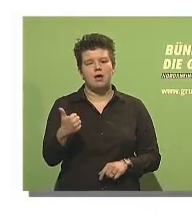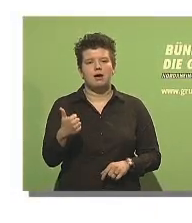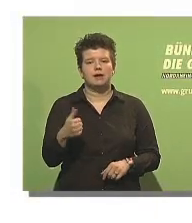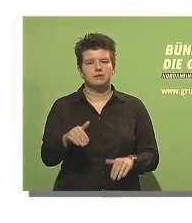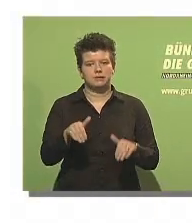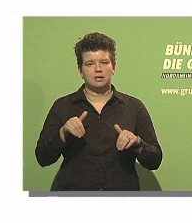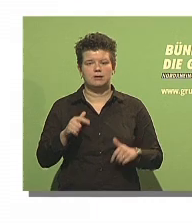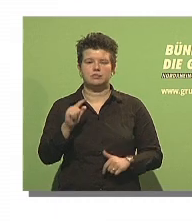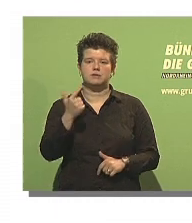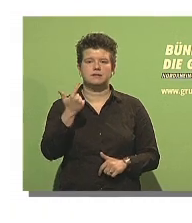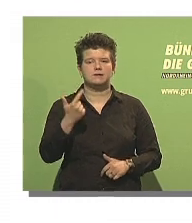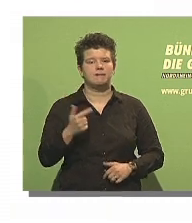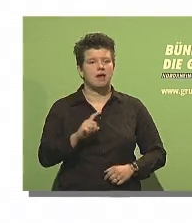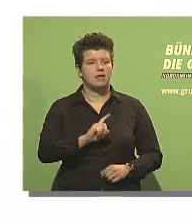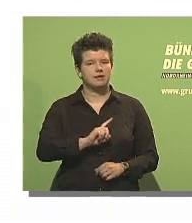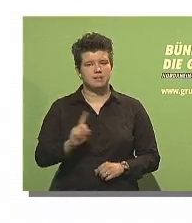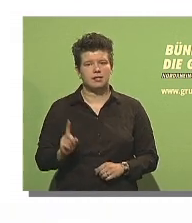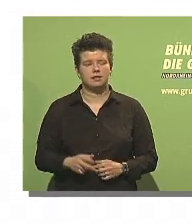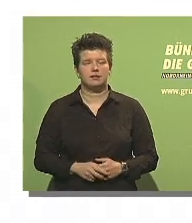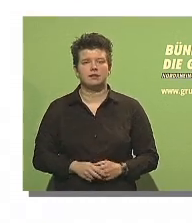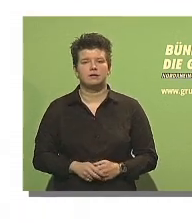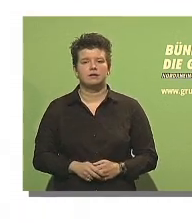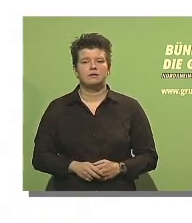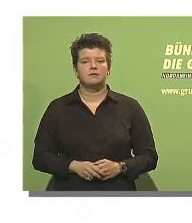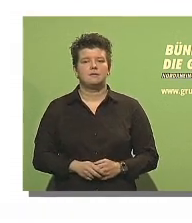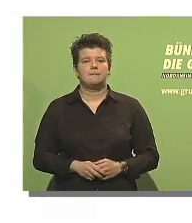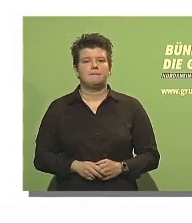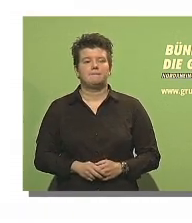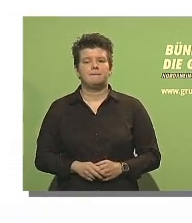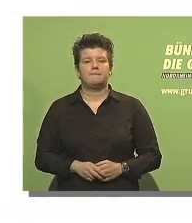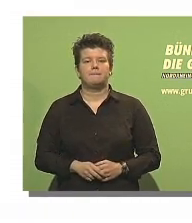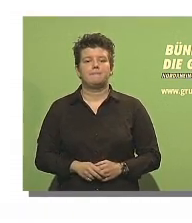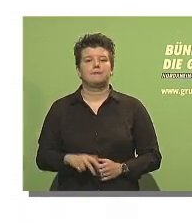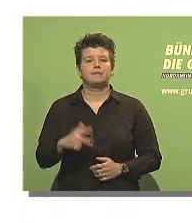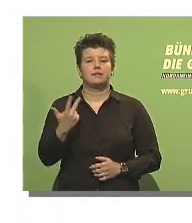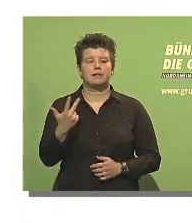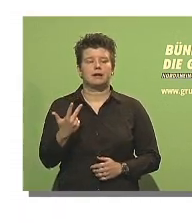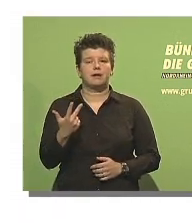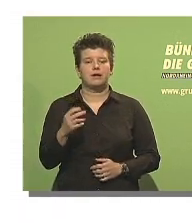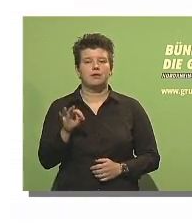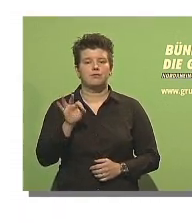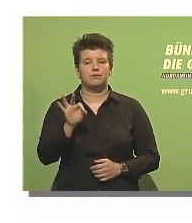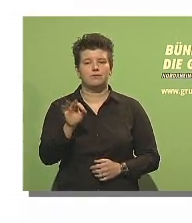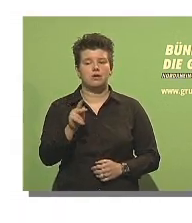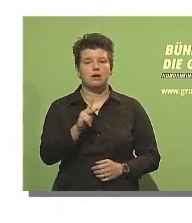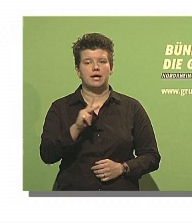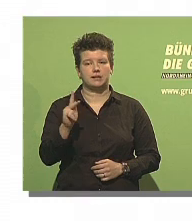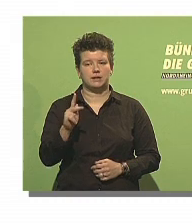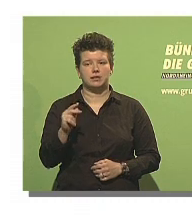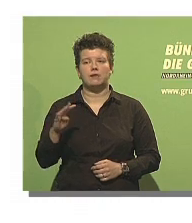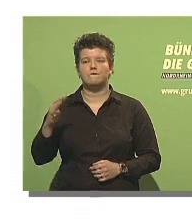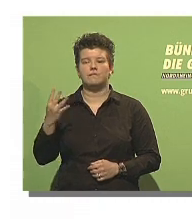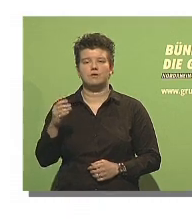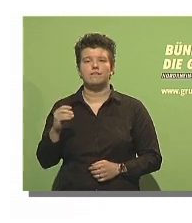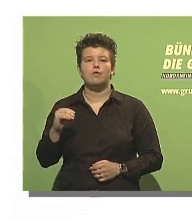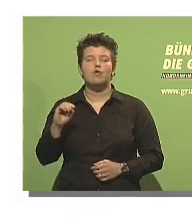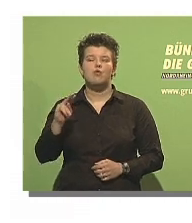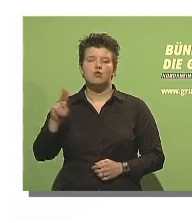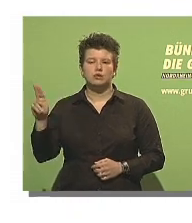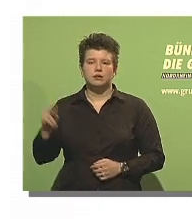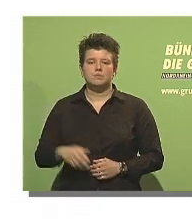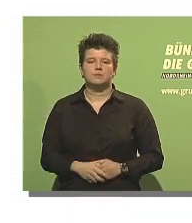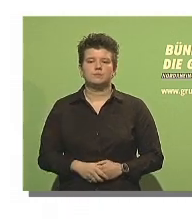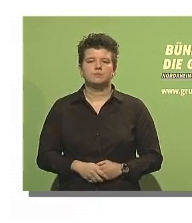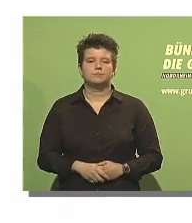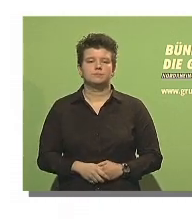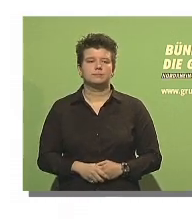ihr eure Nein-Stimme ab. Mit der 3 stimmt ihr für Katharina Dröge und mit der 4 für Ute Kocsi und ich eröffne